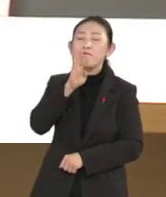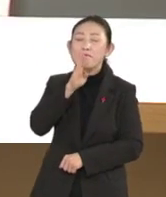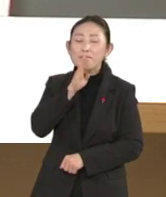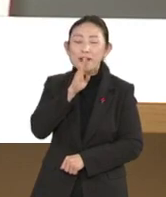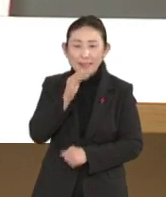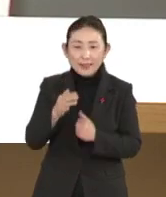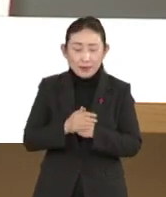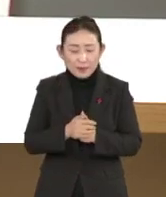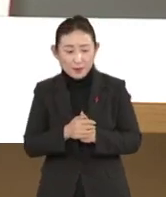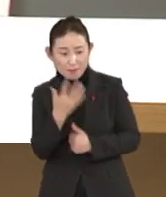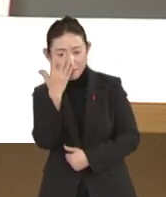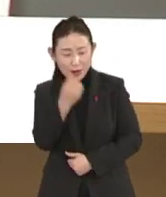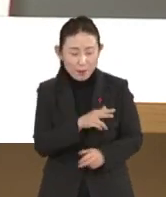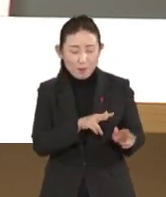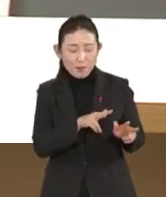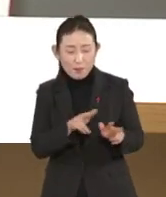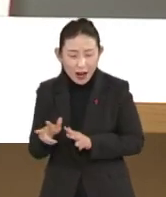순간에는